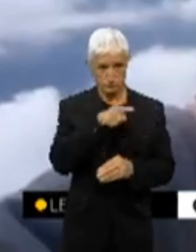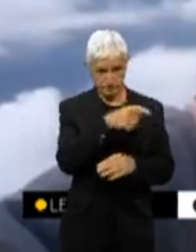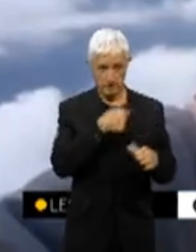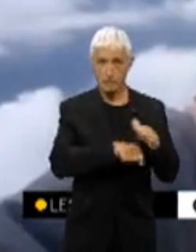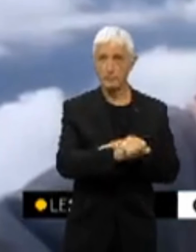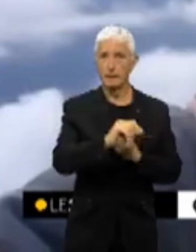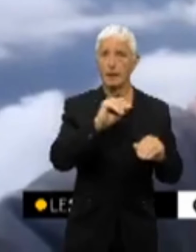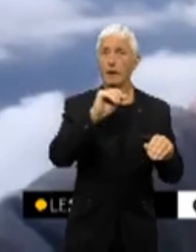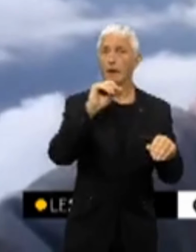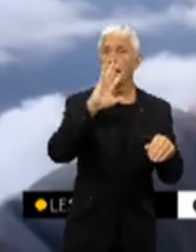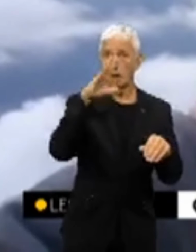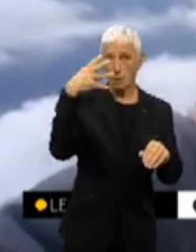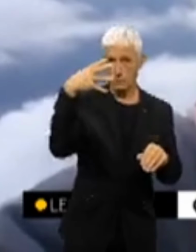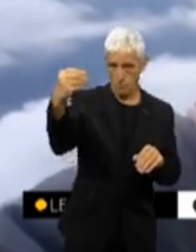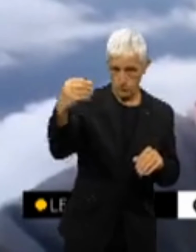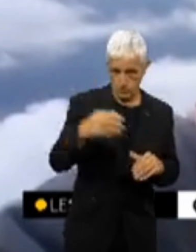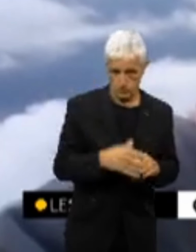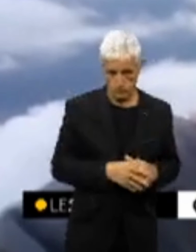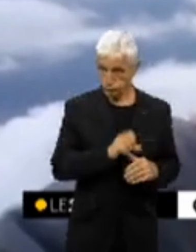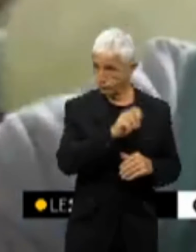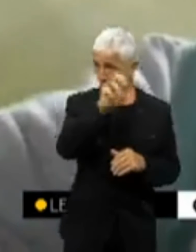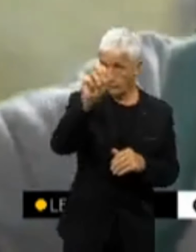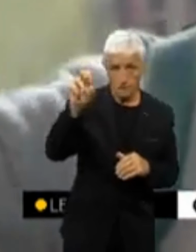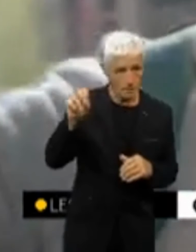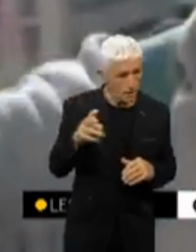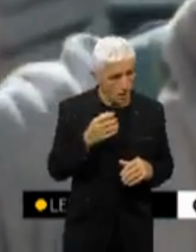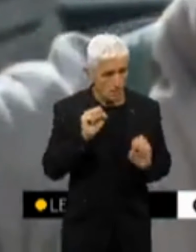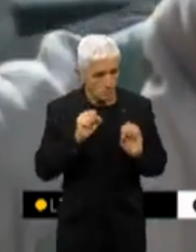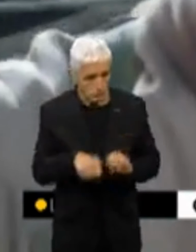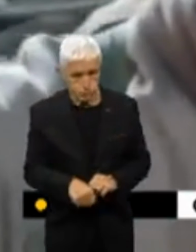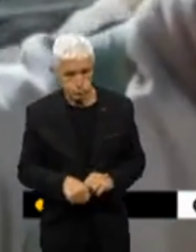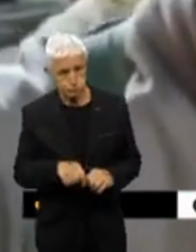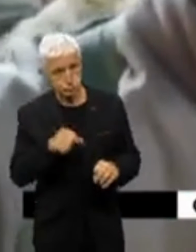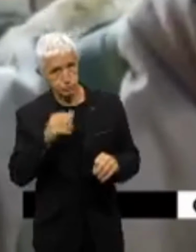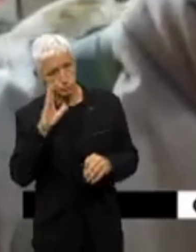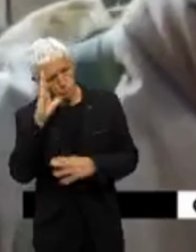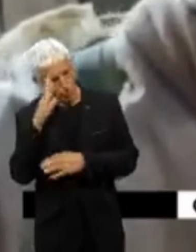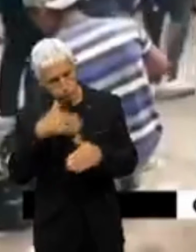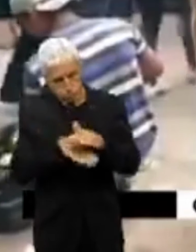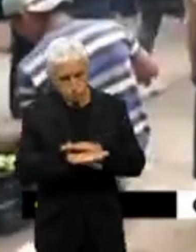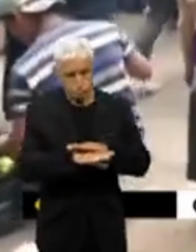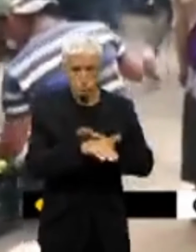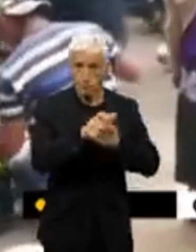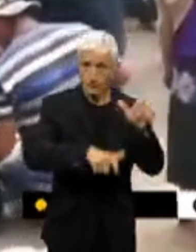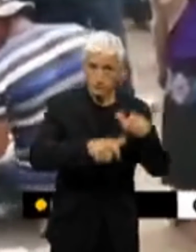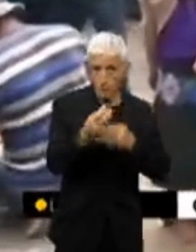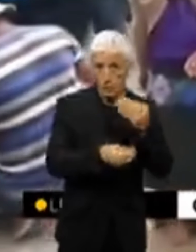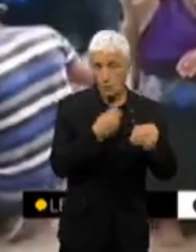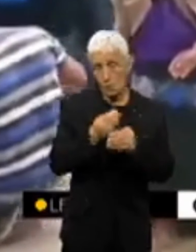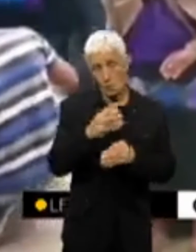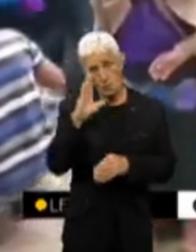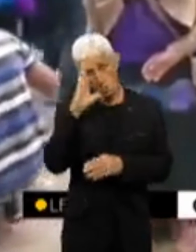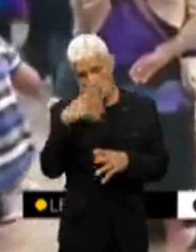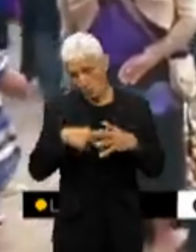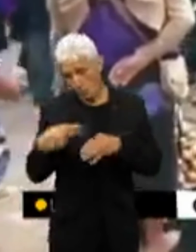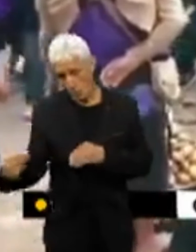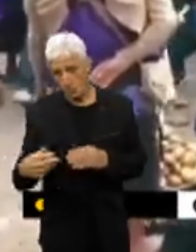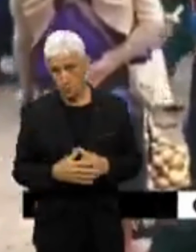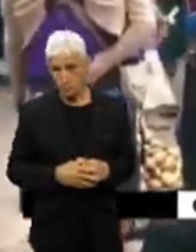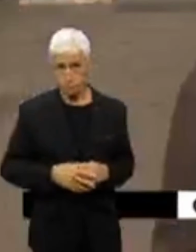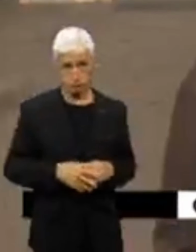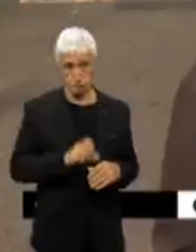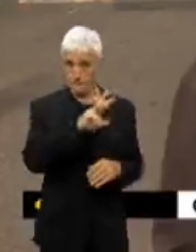et togolaise voyage en ne s'imposant aucune contrainte, dormant chez l'habitant ou à la belle étoile. Je voyage